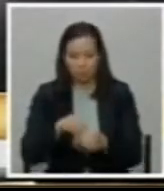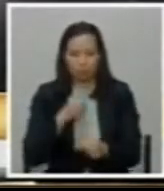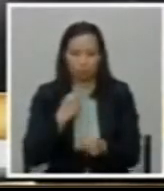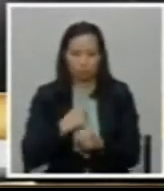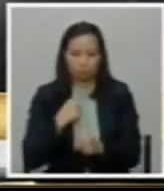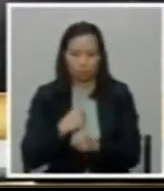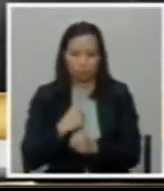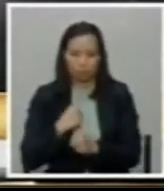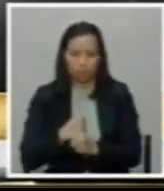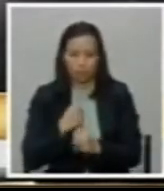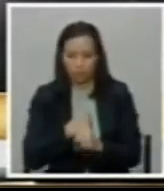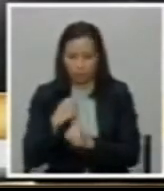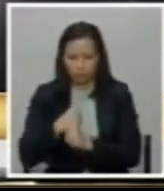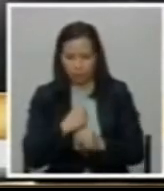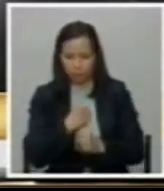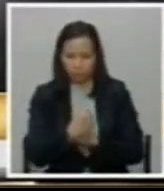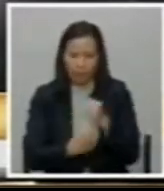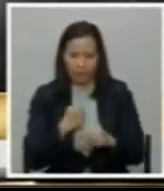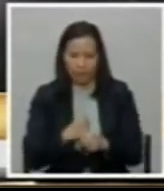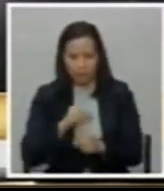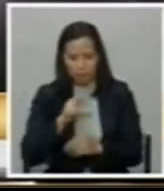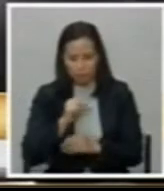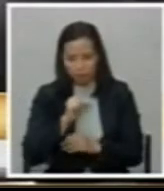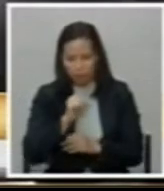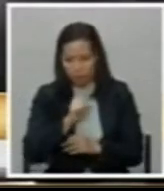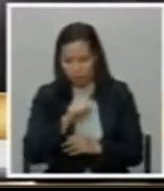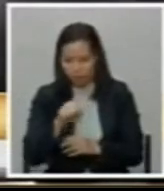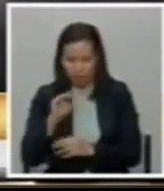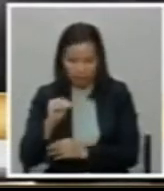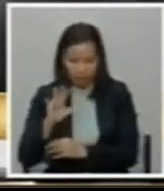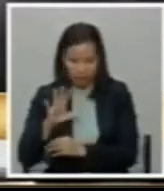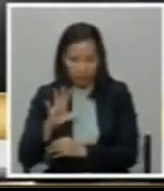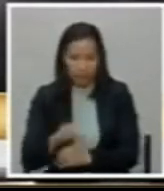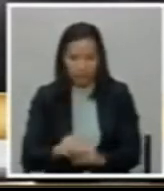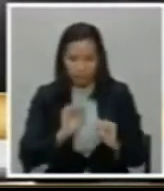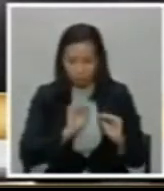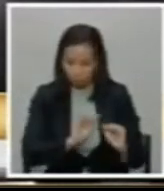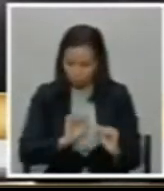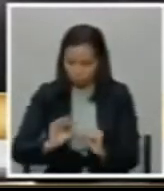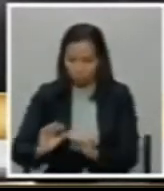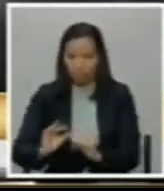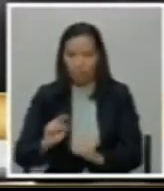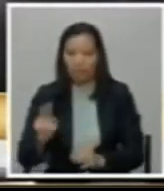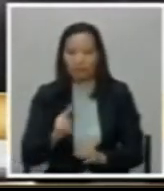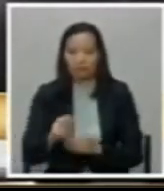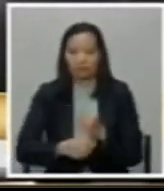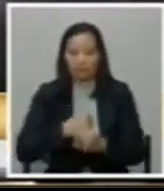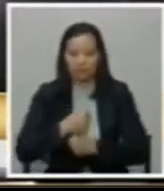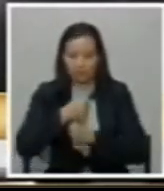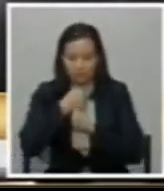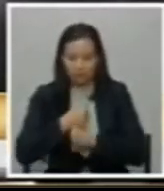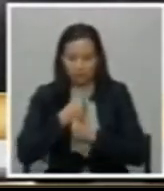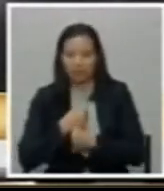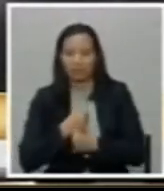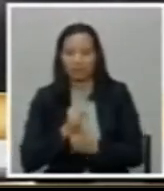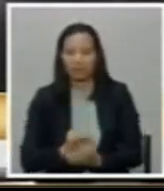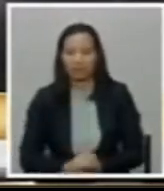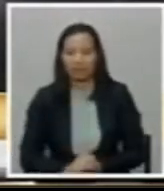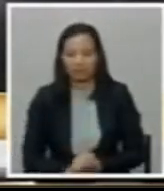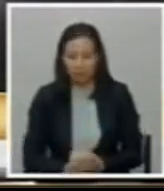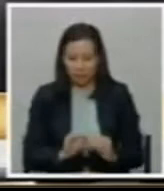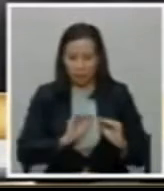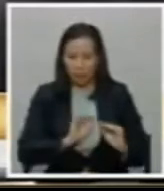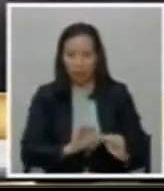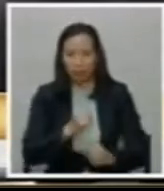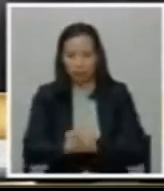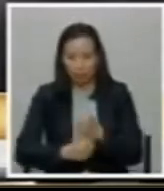งานต้องรู้จักที่จะออมเพื่อใช้ในยามชราการที่ว่าออมเพื่อใช้ย